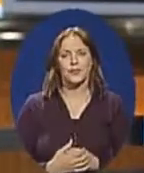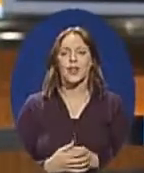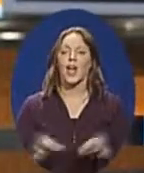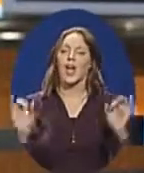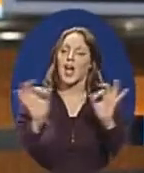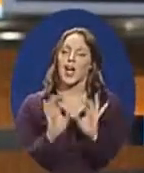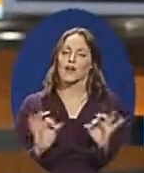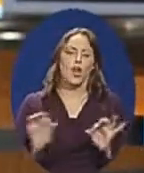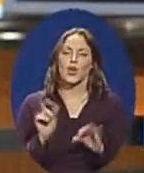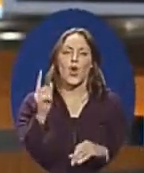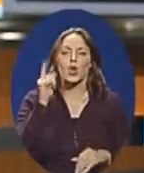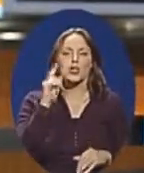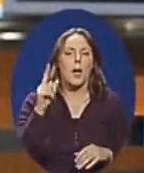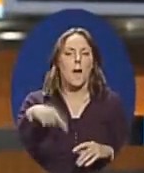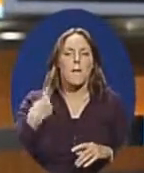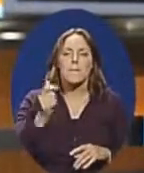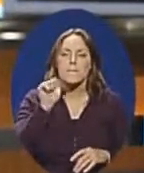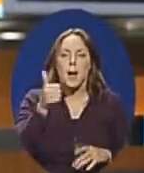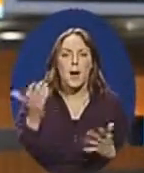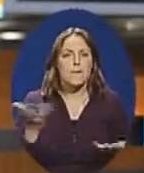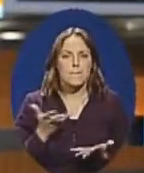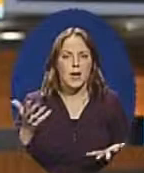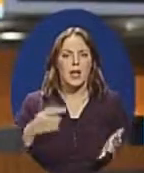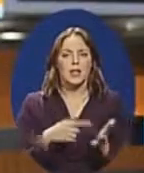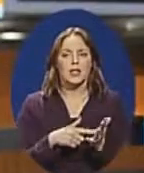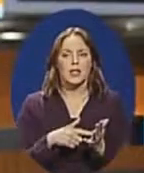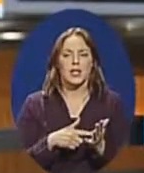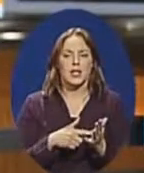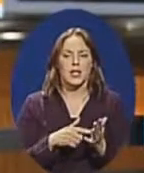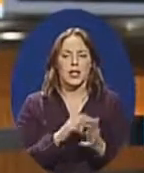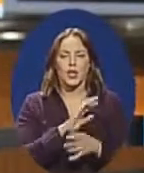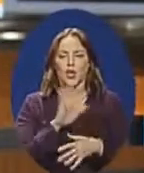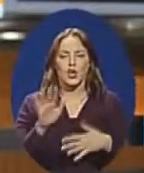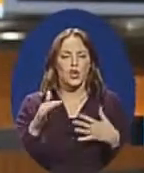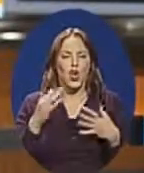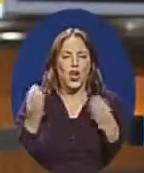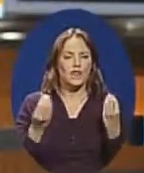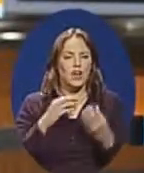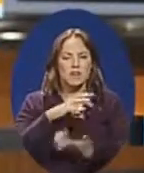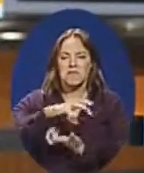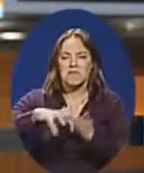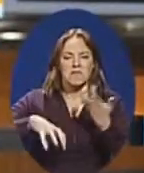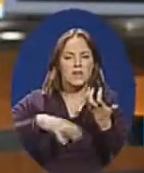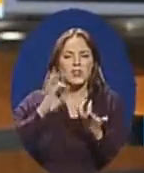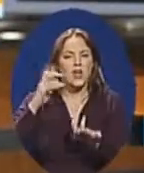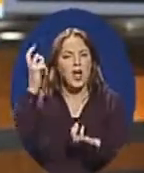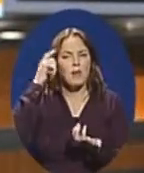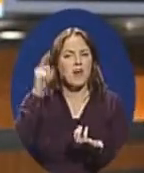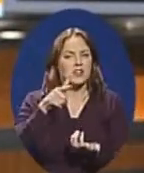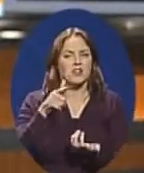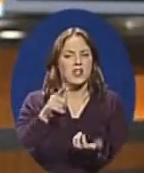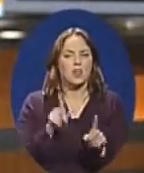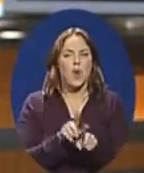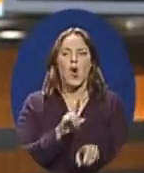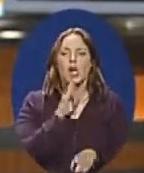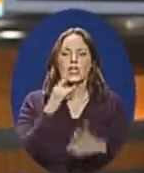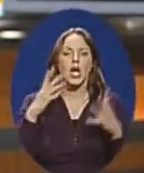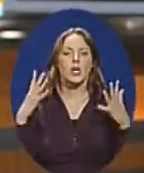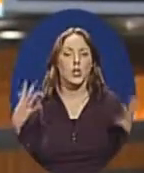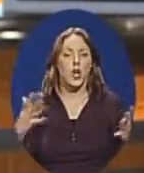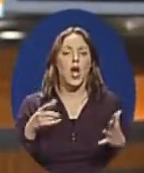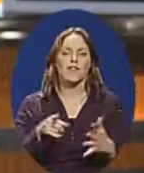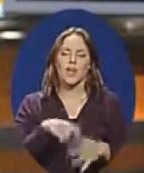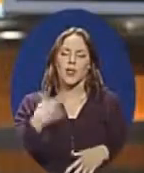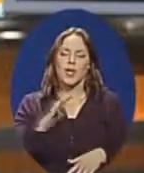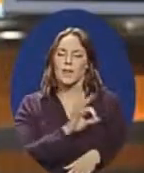אף אחד לא ידע בעצם מה ילד יום, משום שכל נפתולי המוח זה דבר, זה אניגמה אחת גדולה, אבל הוא יהיה מצוין,